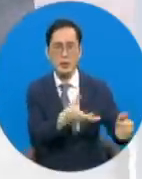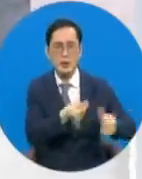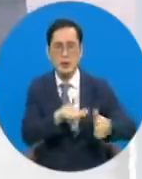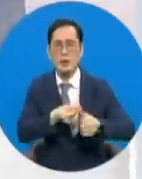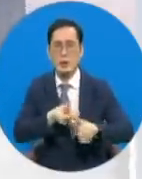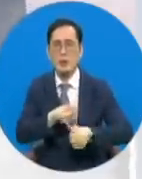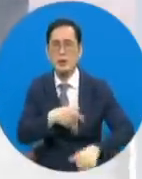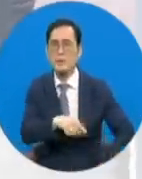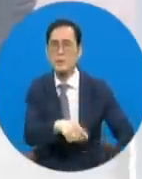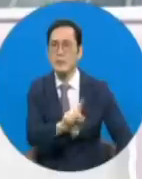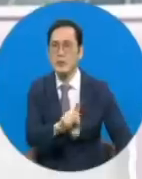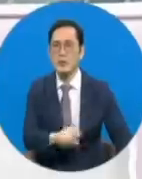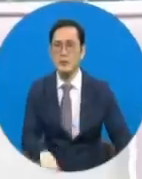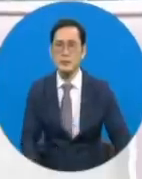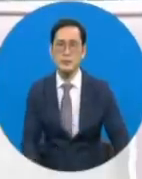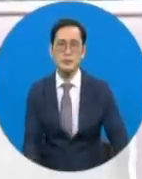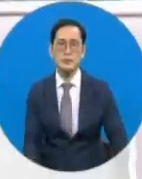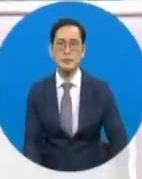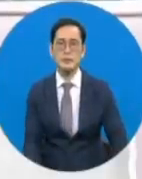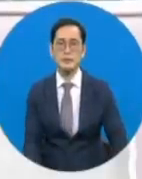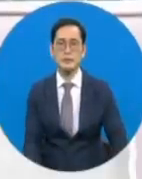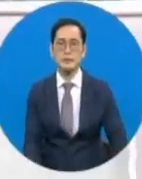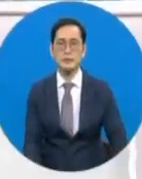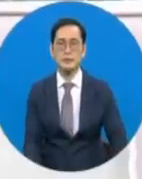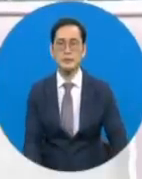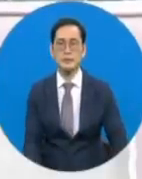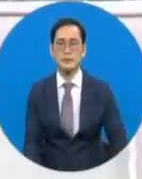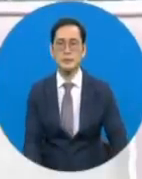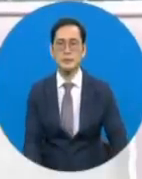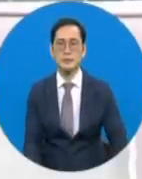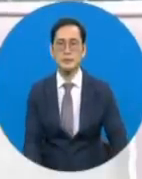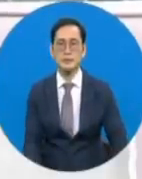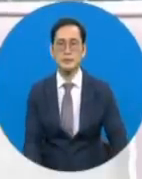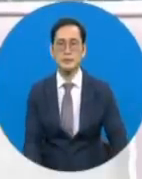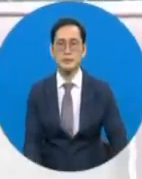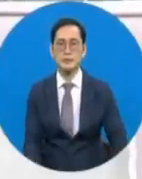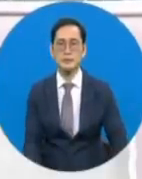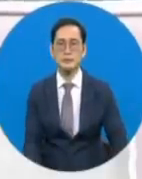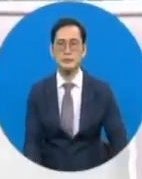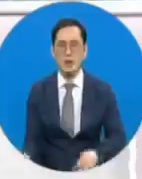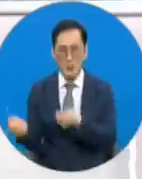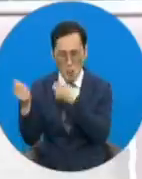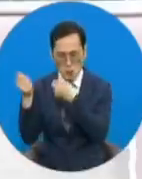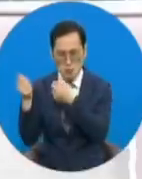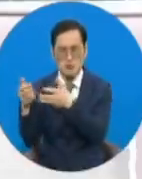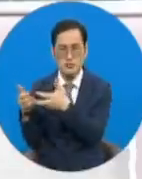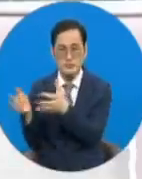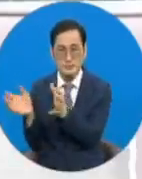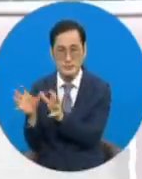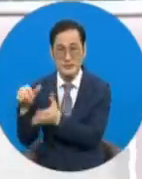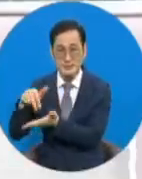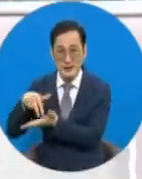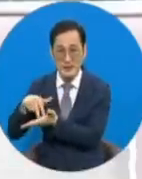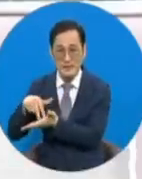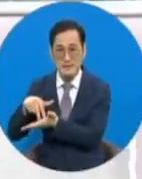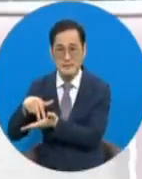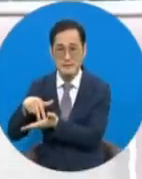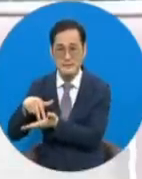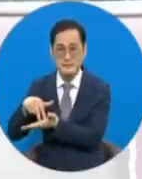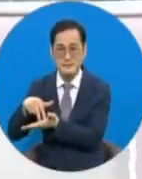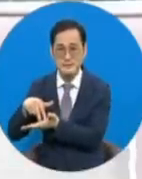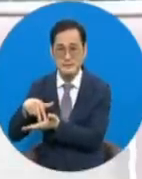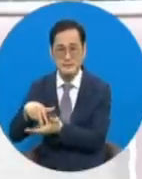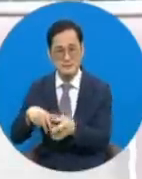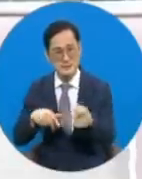뭐 정권의, 그러니까 보수적인 이제 내부 노조 입장, 노조 여러 개 있지 않습니까? 입장에서는 어쨌든